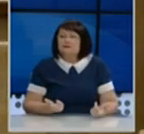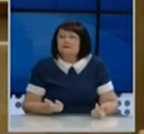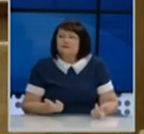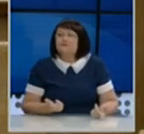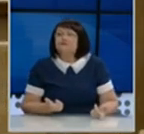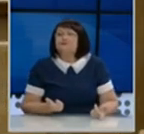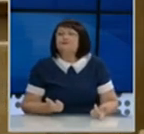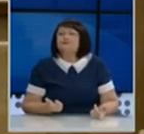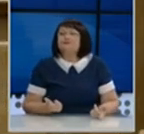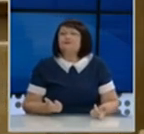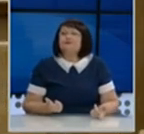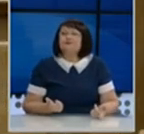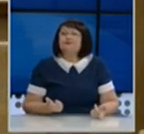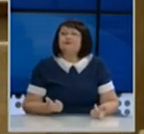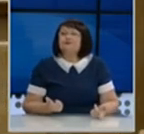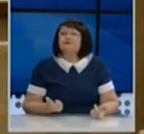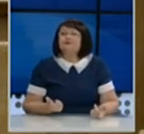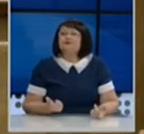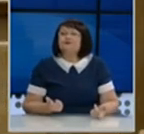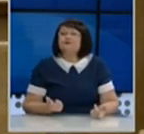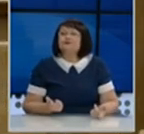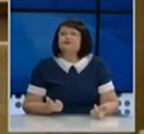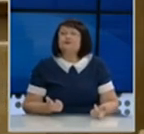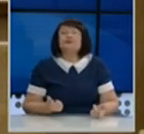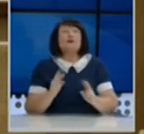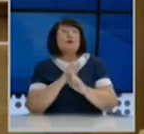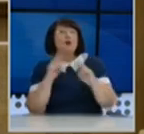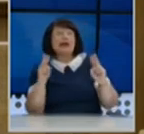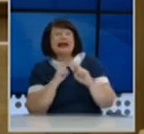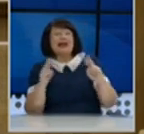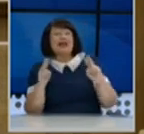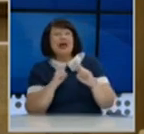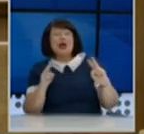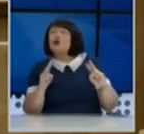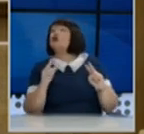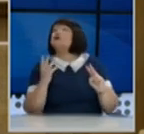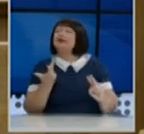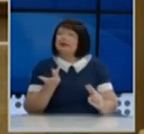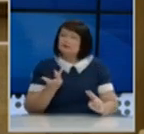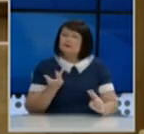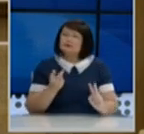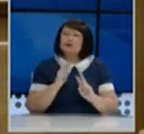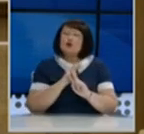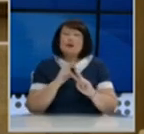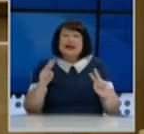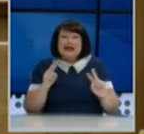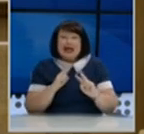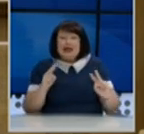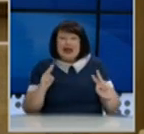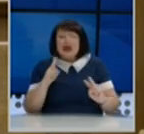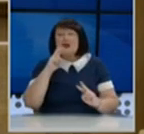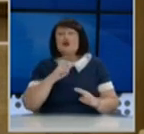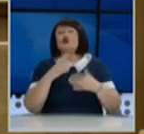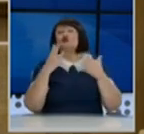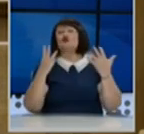ενώ είναι πάρα πολύ ξεκάθαρο και είναι ξεκάθαρο από τις